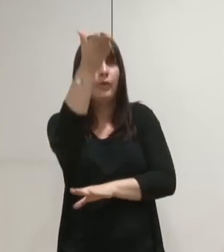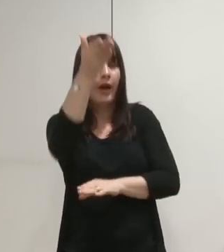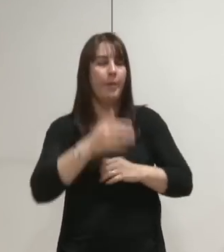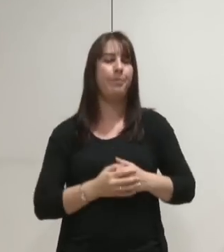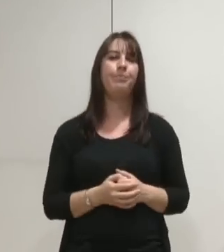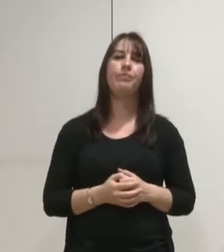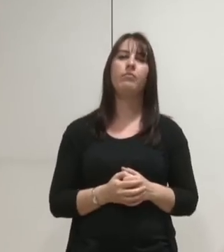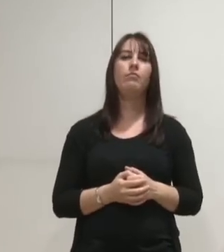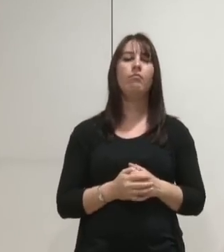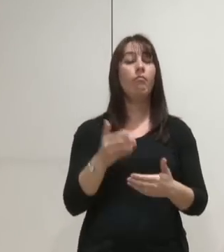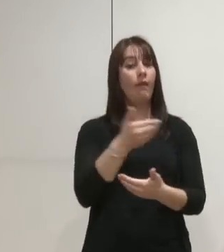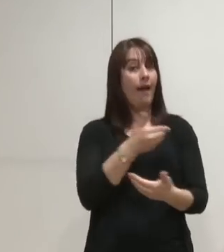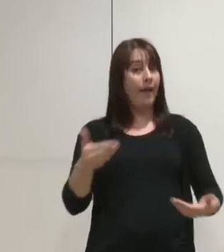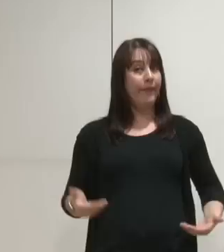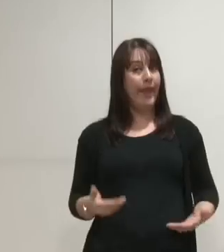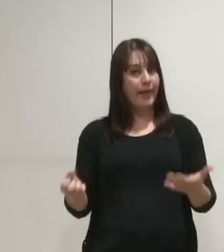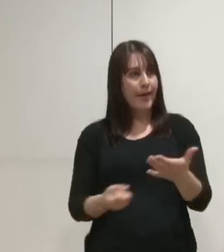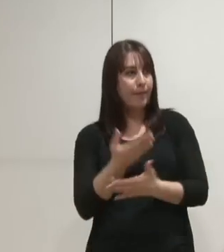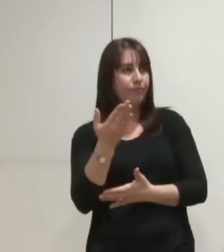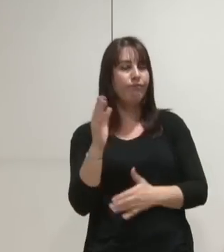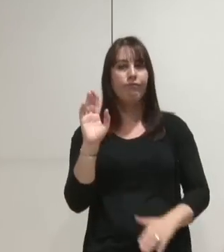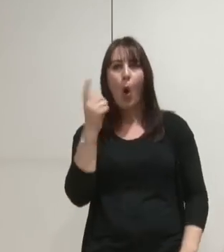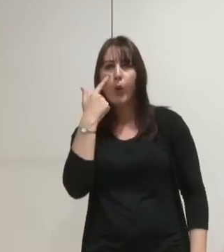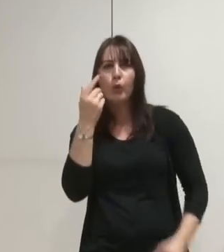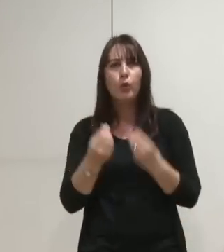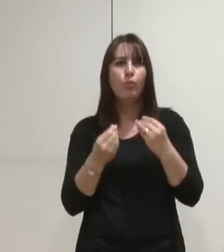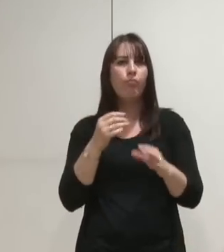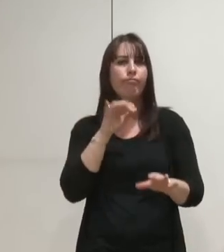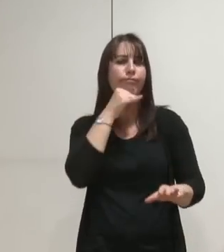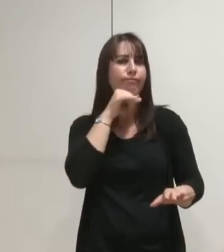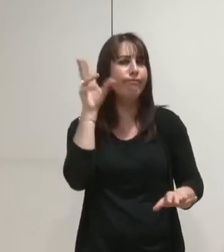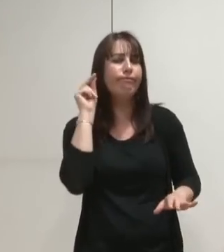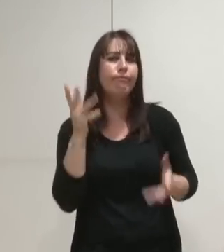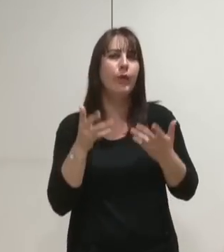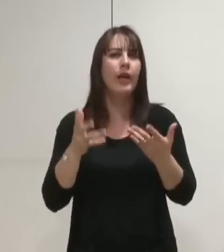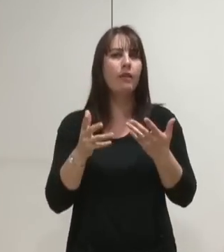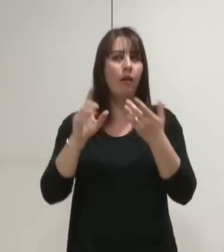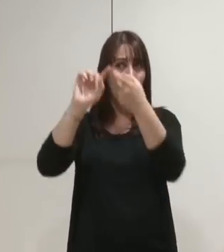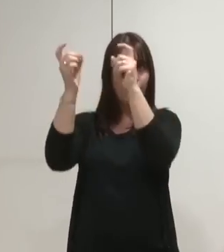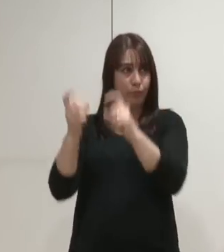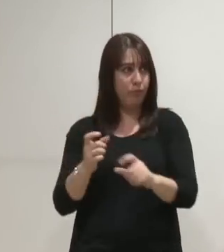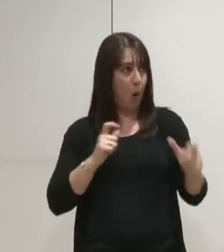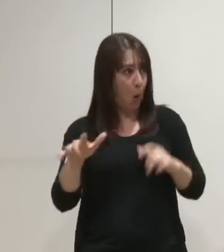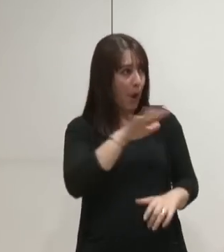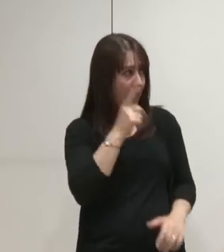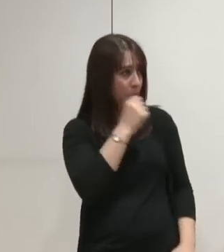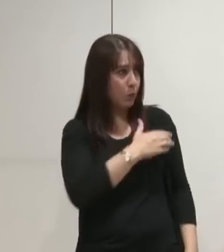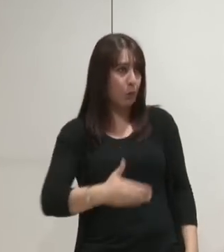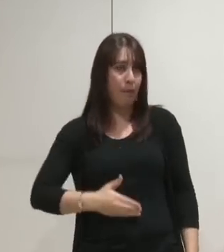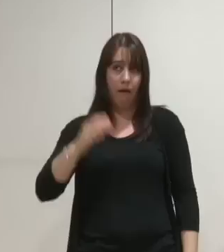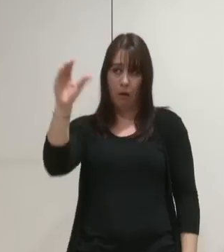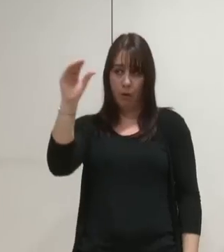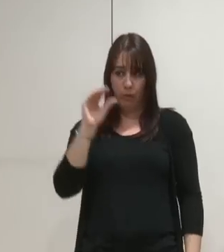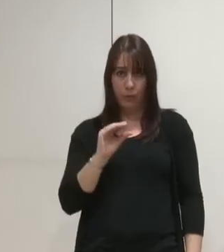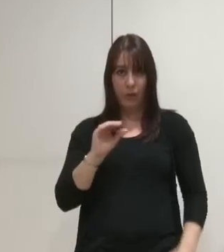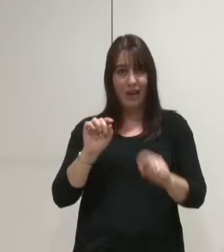la dernière ch parce que je j'ai entendu ou j'ai peut-être mal entendu cette baisse Monsieur le Maire et mes chers collègues ne concerne que